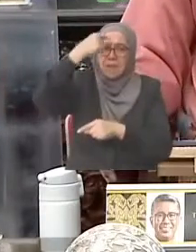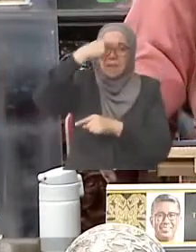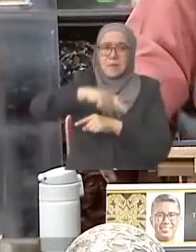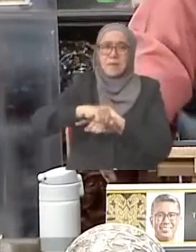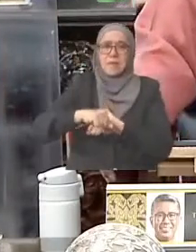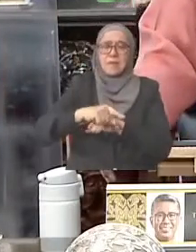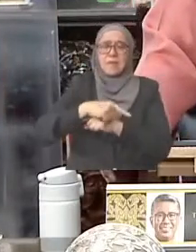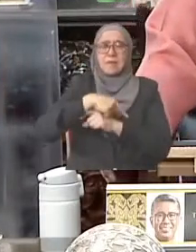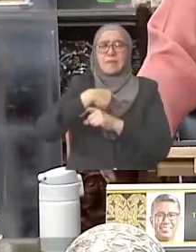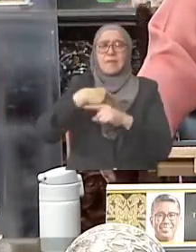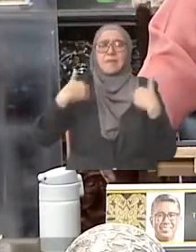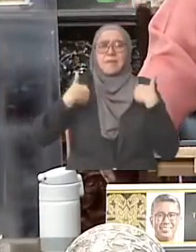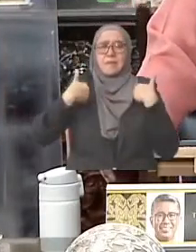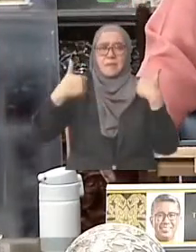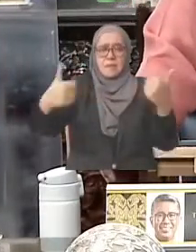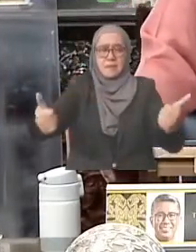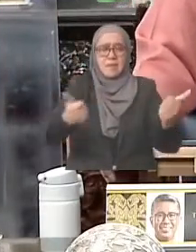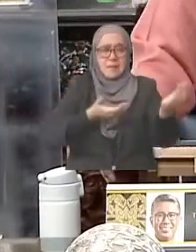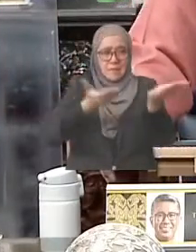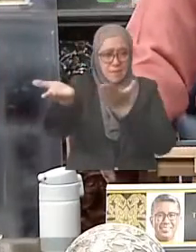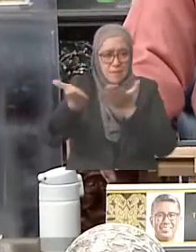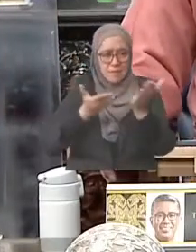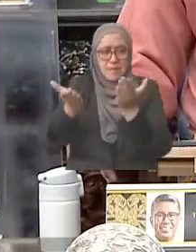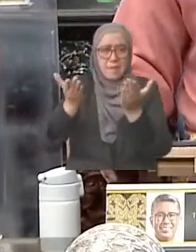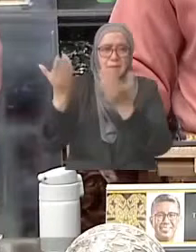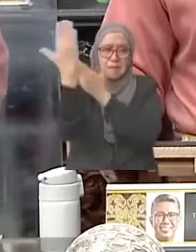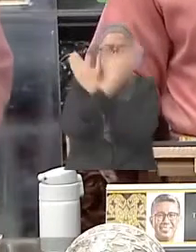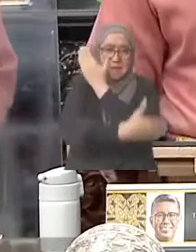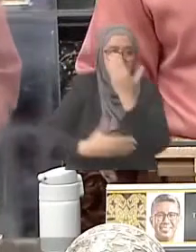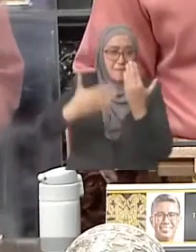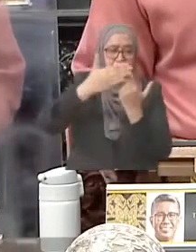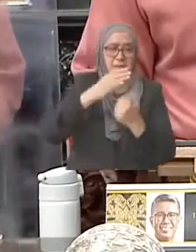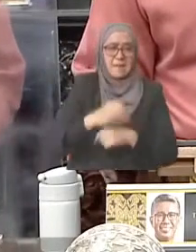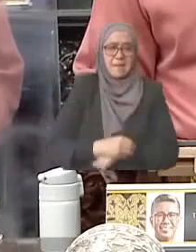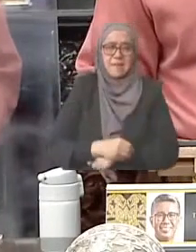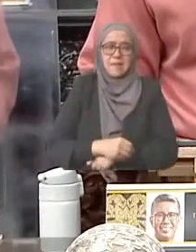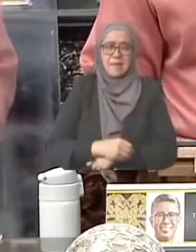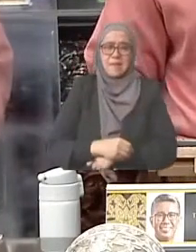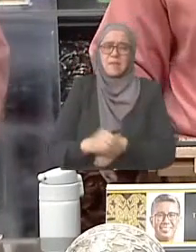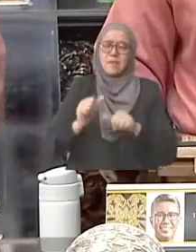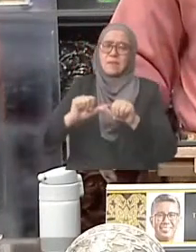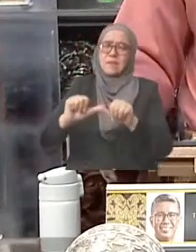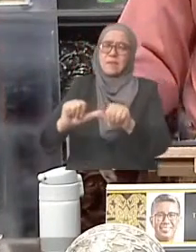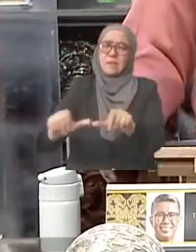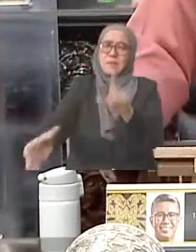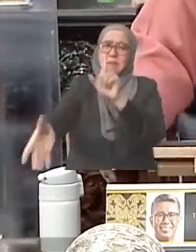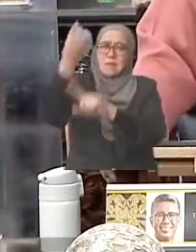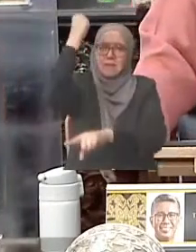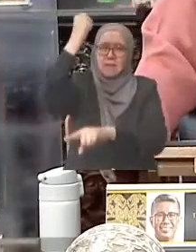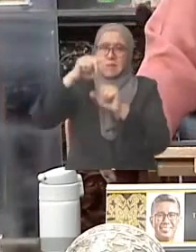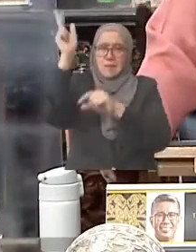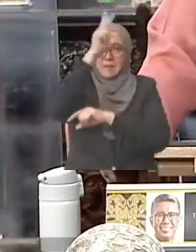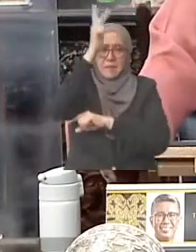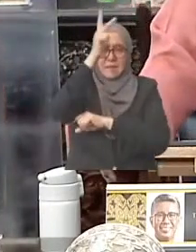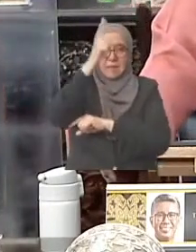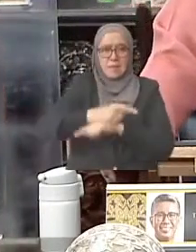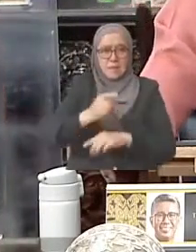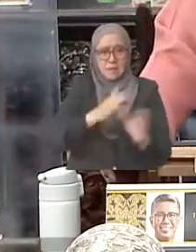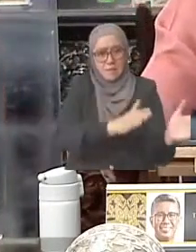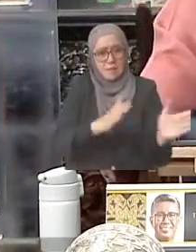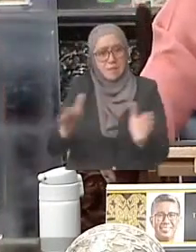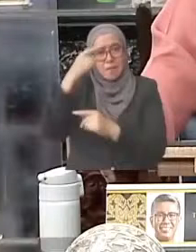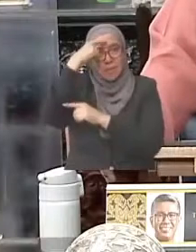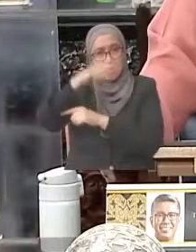bagi tulus menang dalam melawan komik 19 kerajaan bercadang untuk melaksanakan perolehan obat antiviral yang